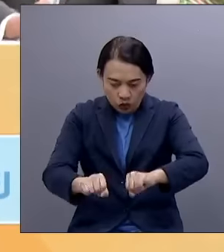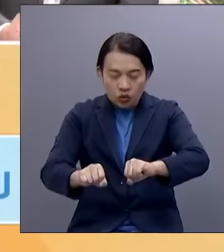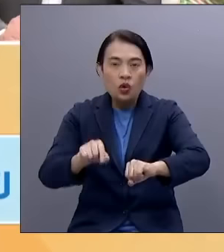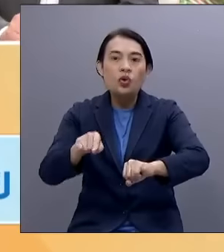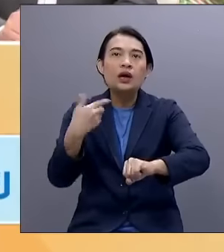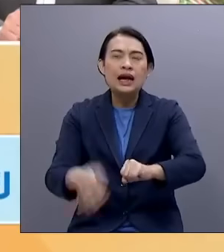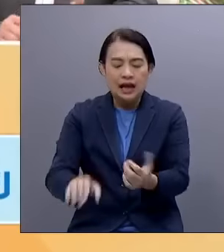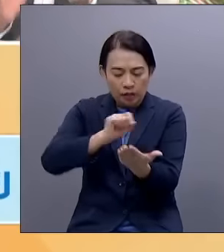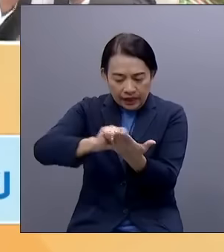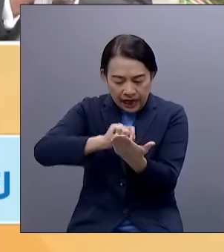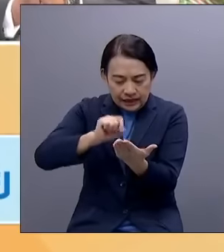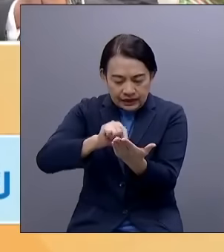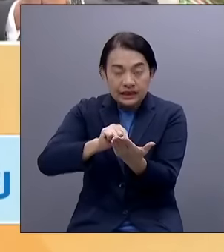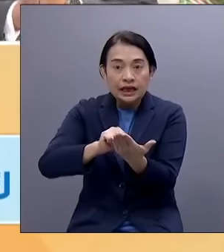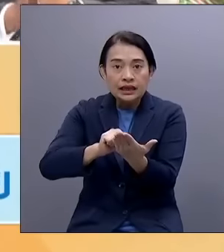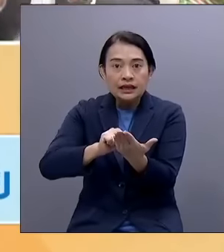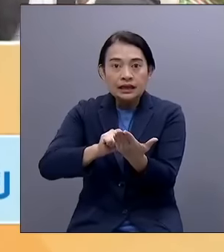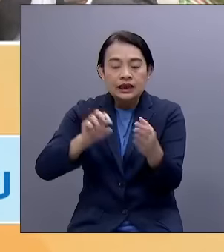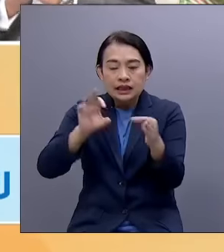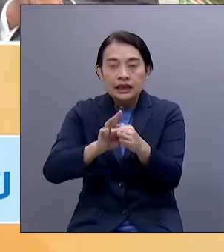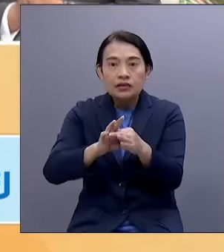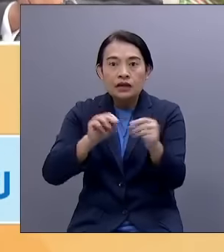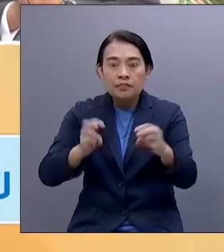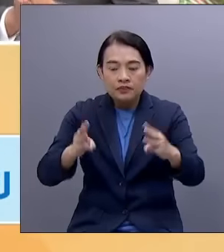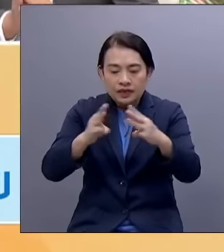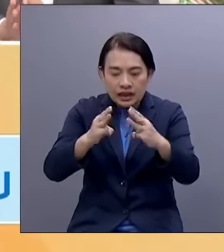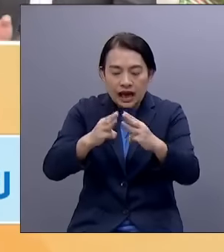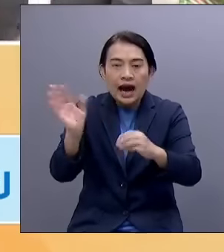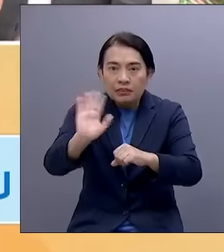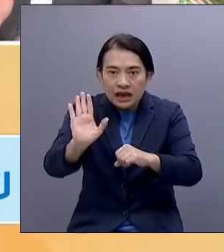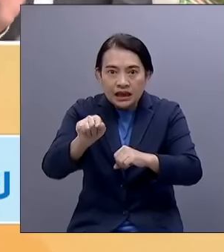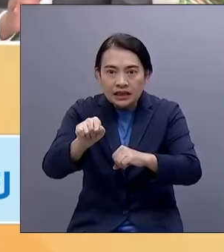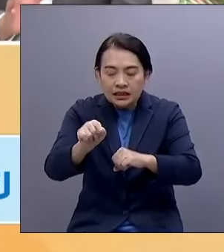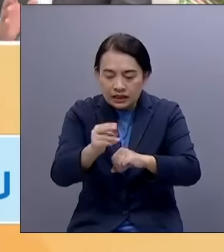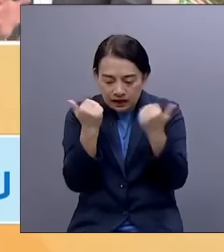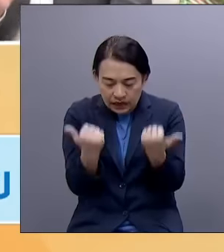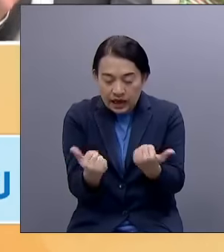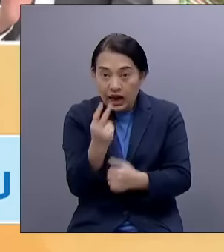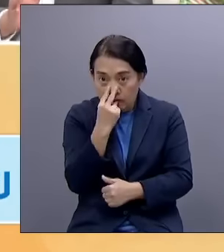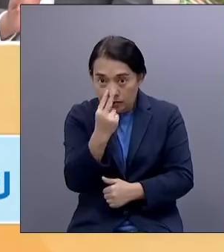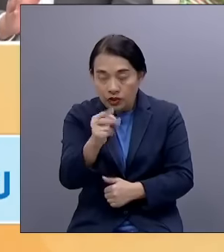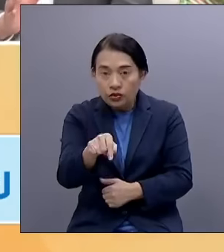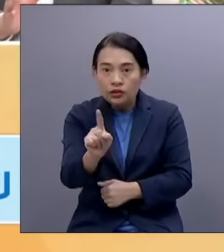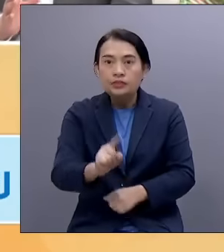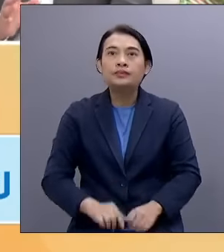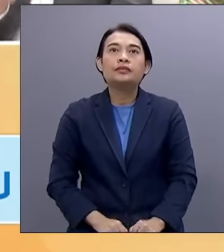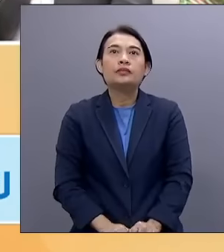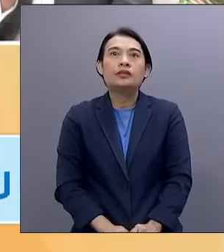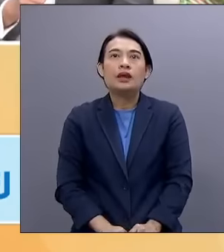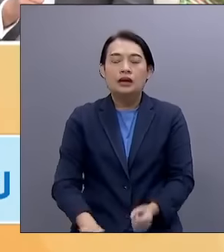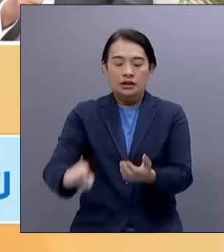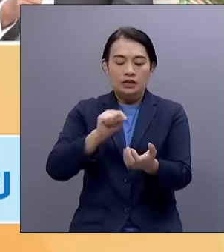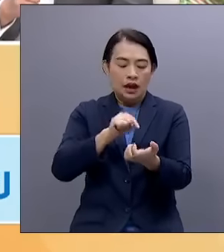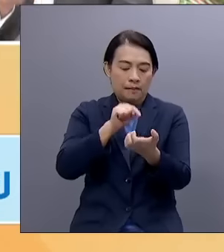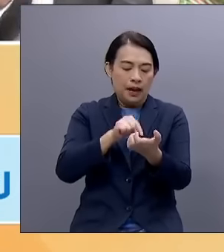ความว่าต้องเขียนเป็นสัญญาอ่าอันนี้หลายๆคนจะได้เข้าใจก่อนเมื่อสัญญาเกิดแล้วเนี่ยนะครับมันก็กฎหมายมันก็บอกว่าเมื่อสัญญาเกิดแล้วเนี่ยนะครับ